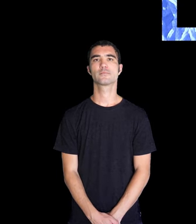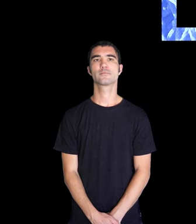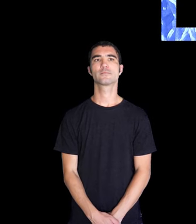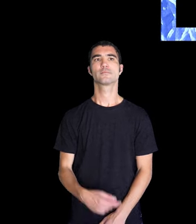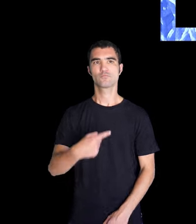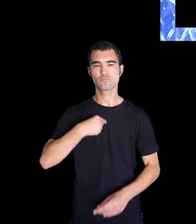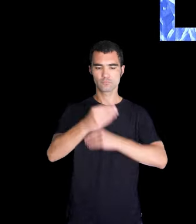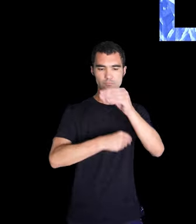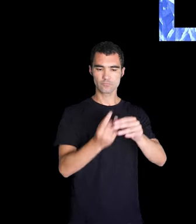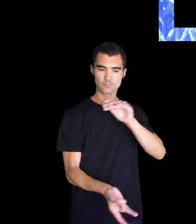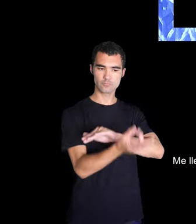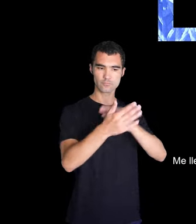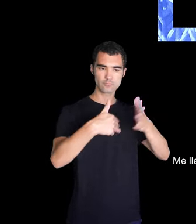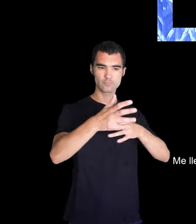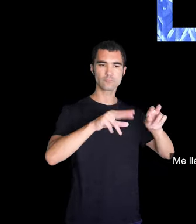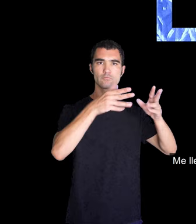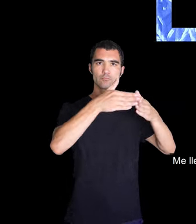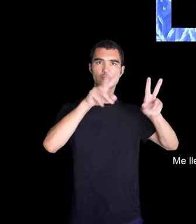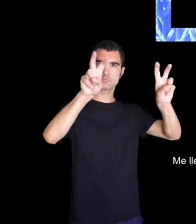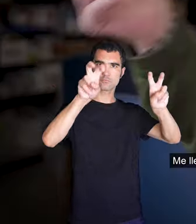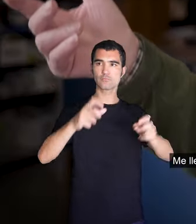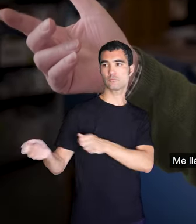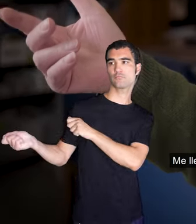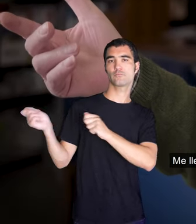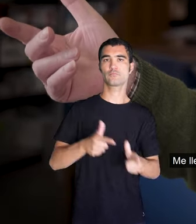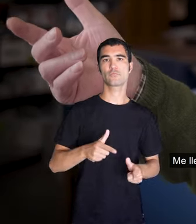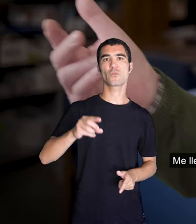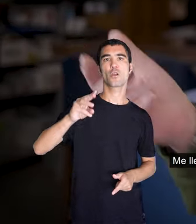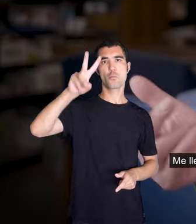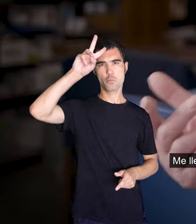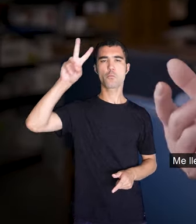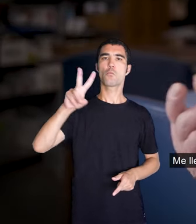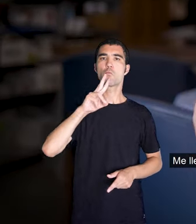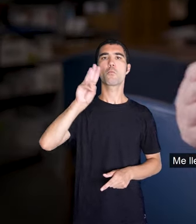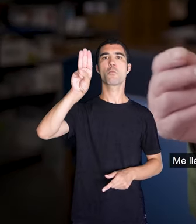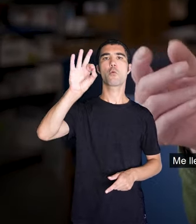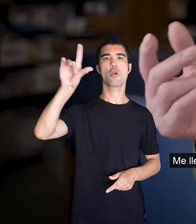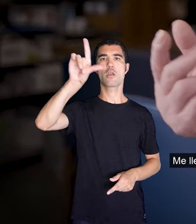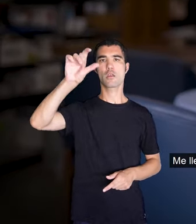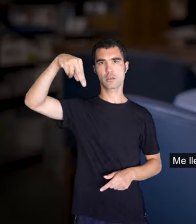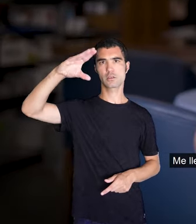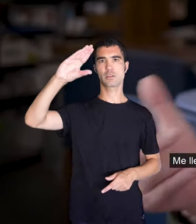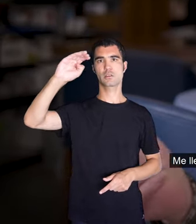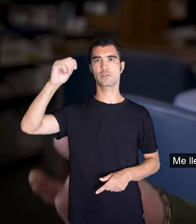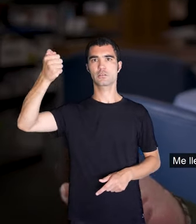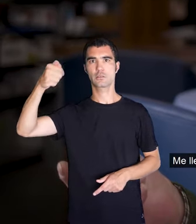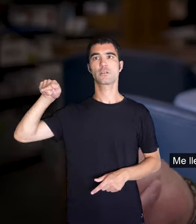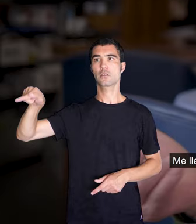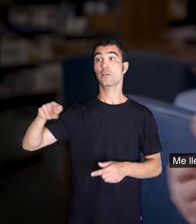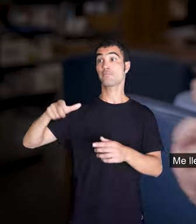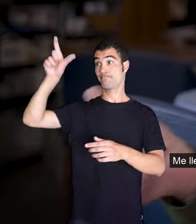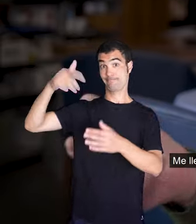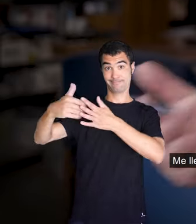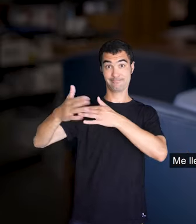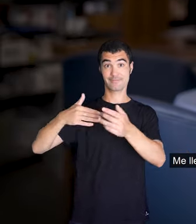Vaig fer una barca nova. Me va dur a Pollença, aquell home que m'havia de